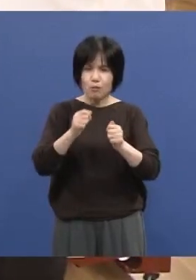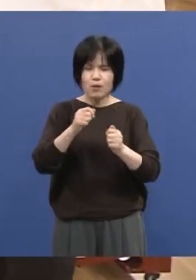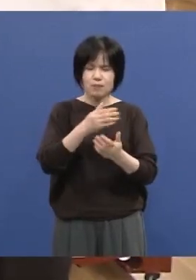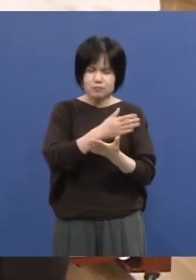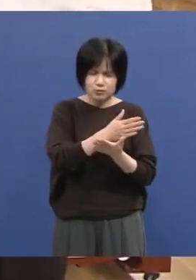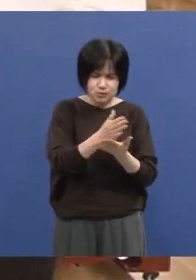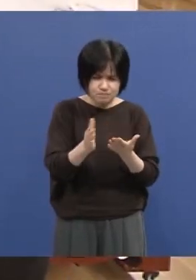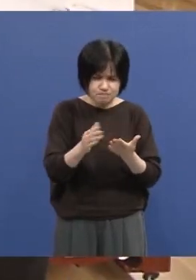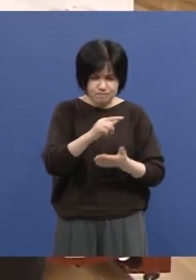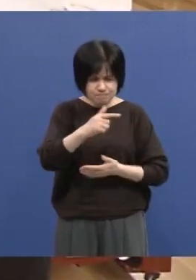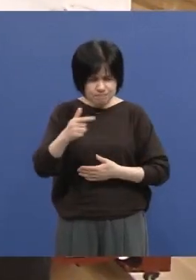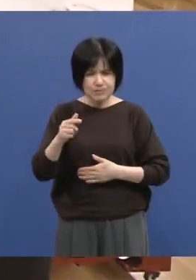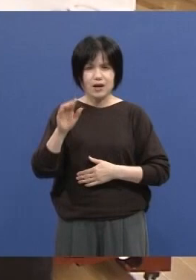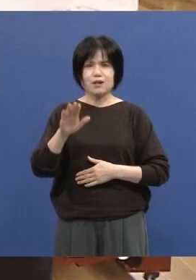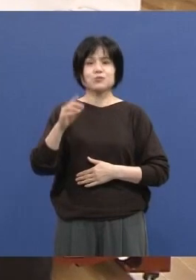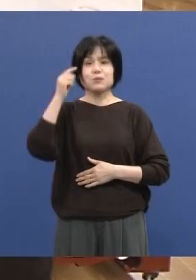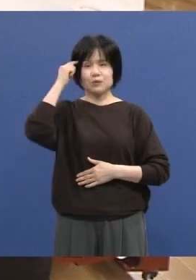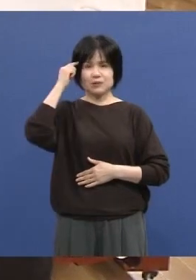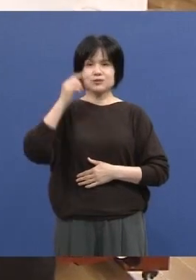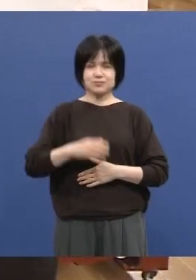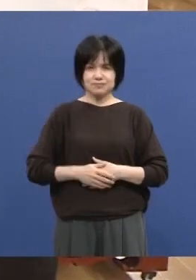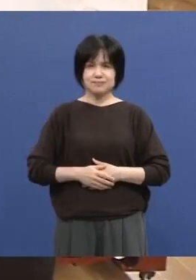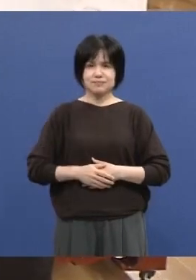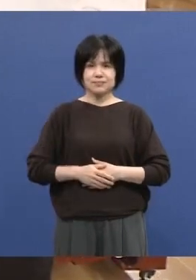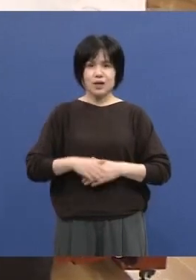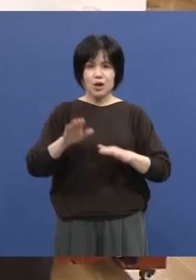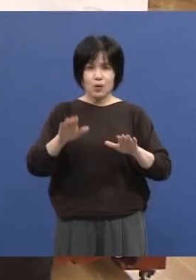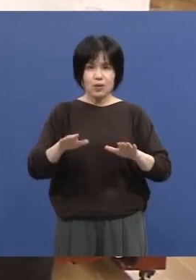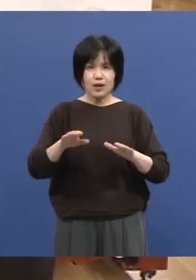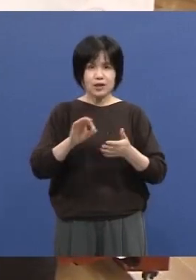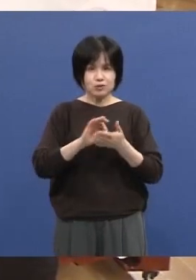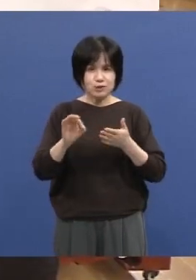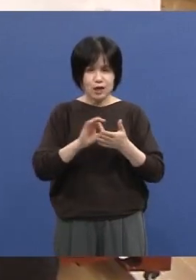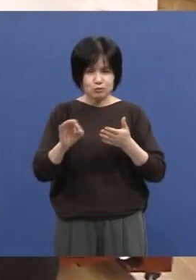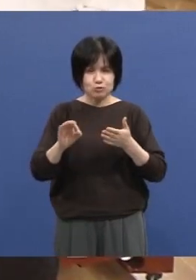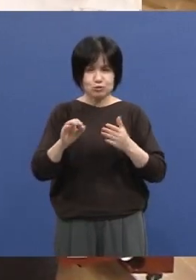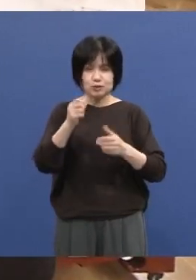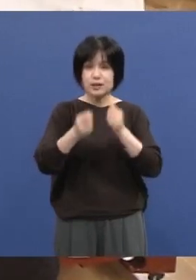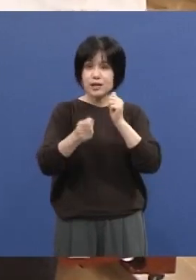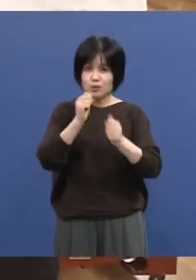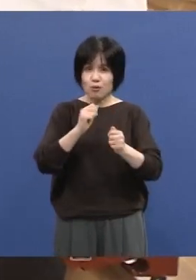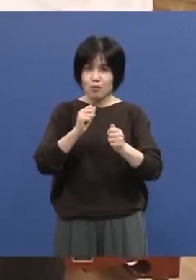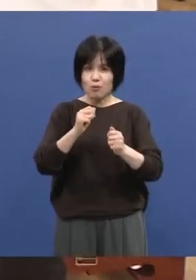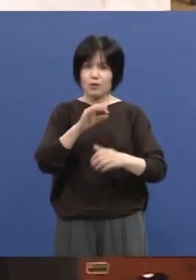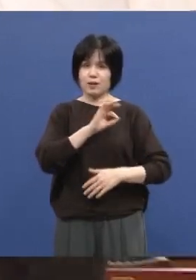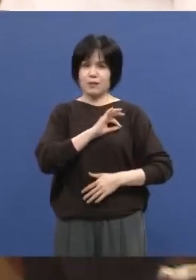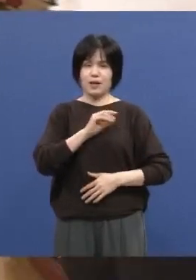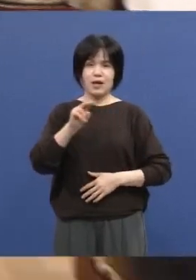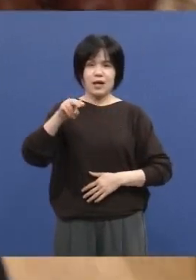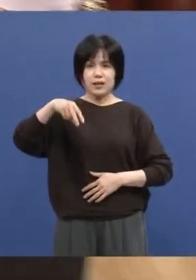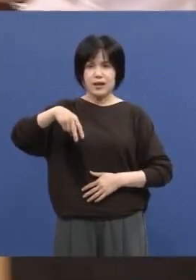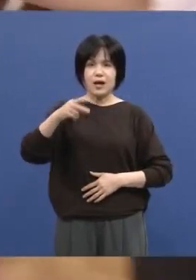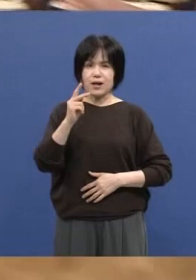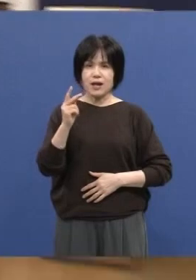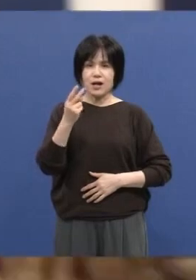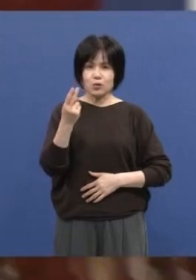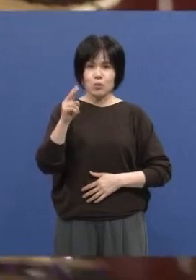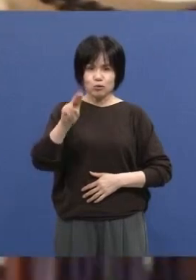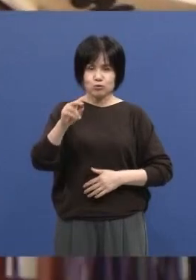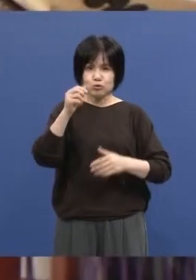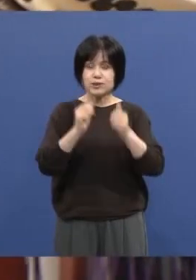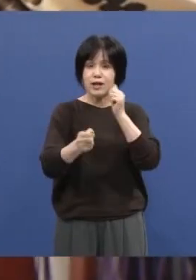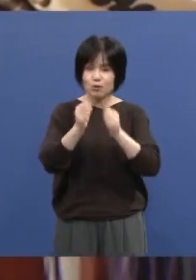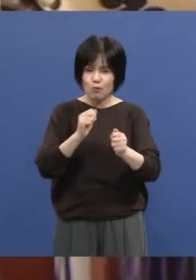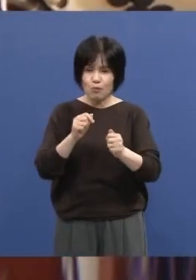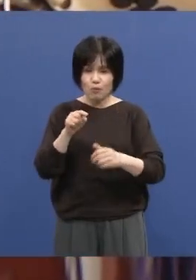種類があると思うんですけれども、はい、今回使うのがその長胴太鼓っていうものなんですよね。 そうなんですよ。 どんなものなんです